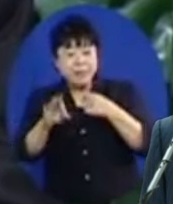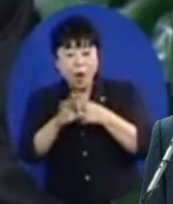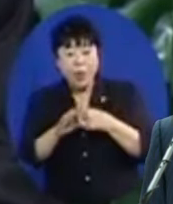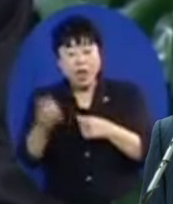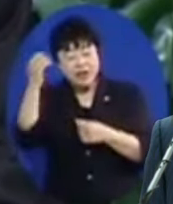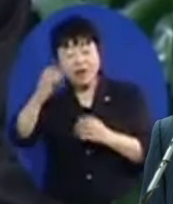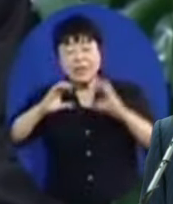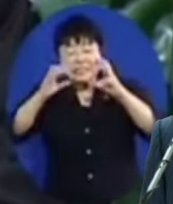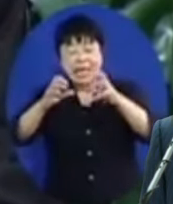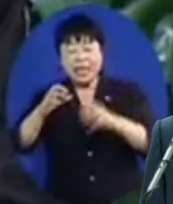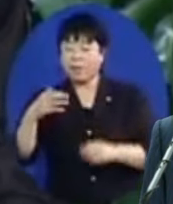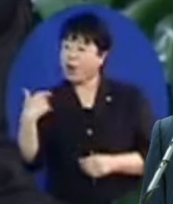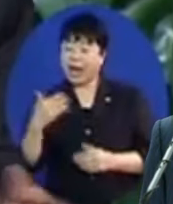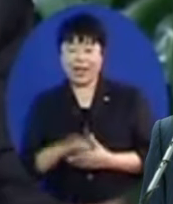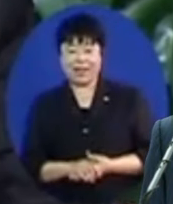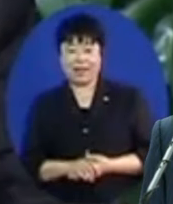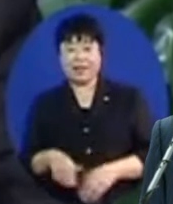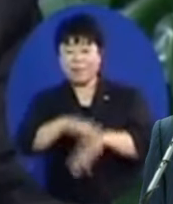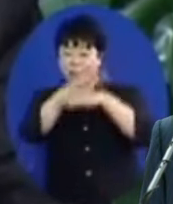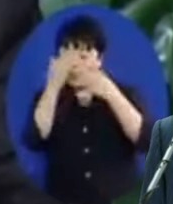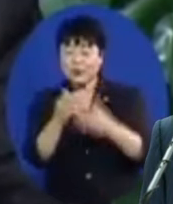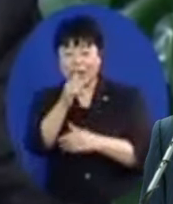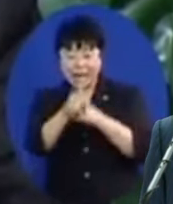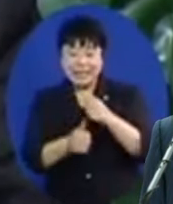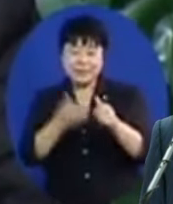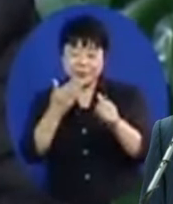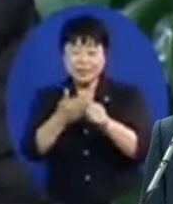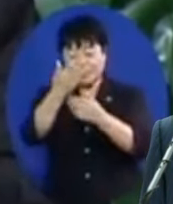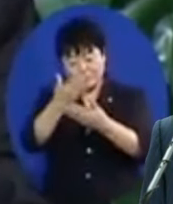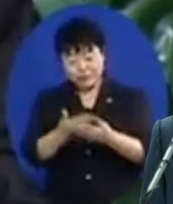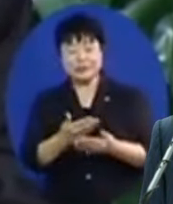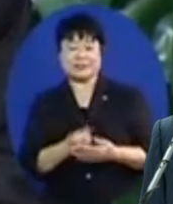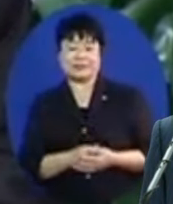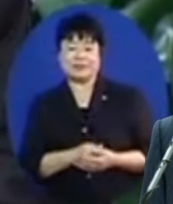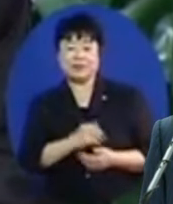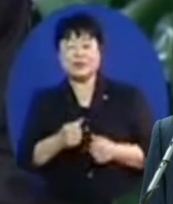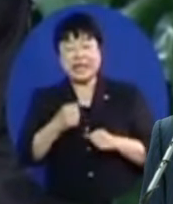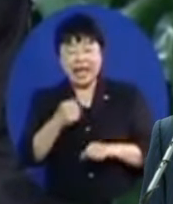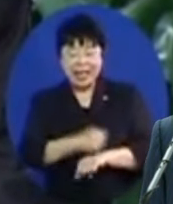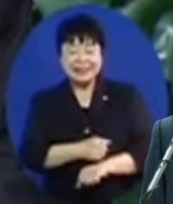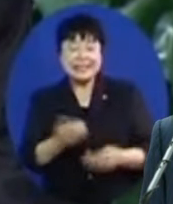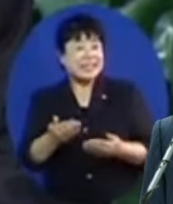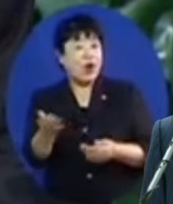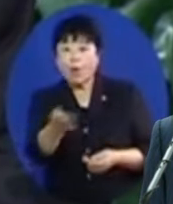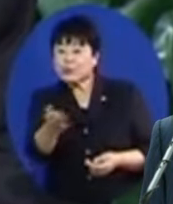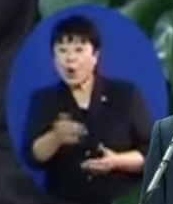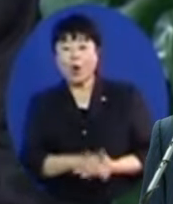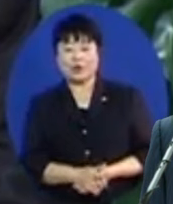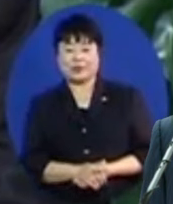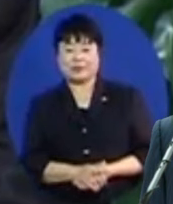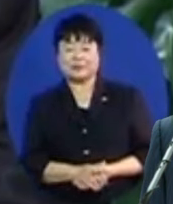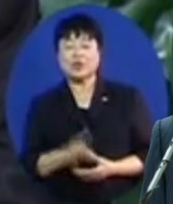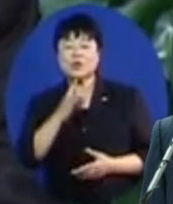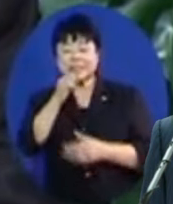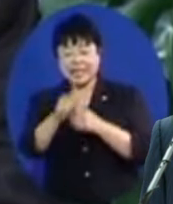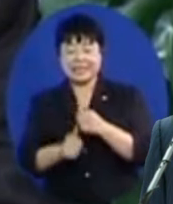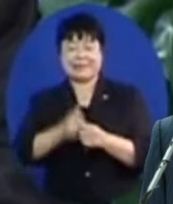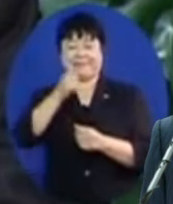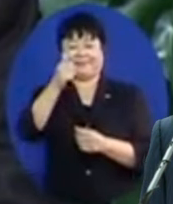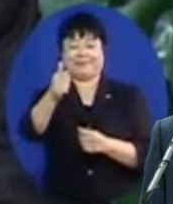영의 세계를 알 도리가 없습니다. 모두 다 하나님께서 해주셨지 우리가 한 일은 아무것도 없습니다. 우리는 오직